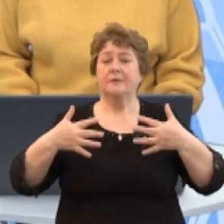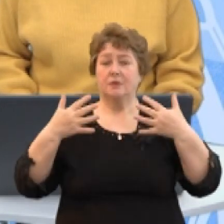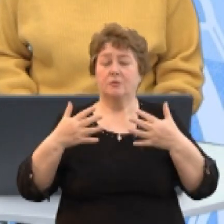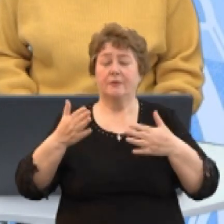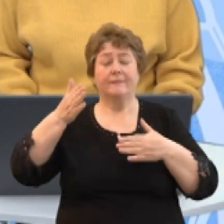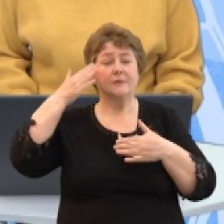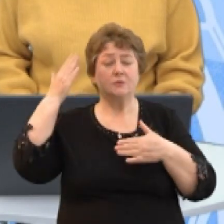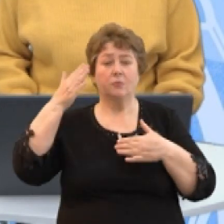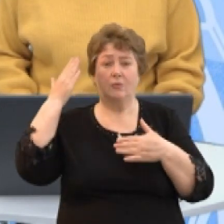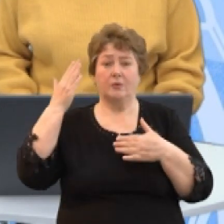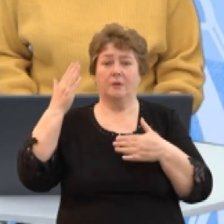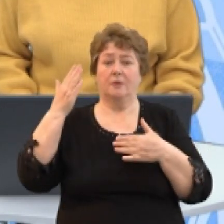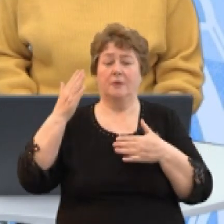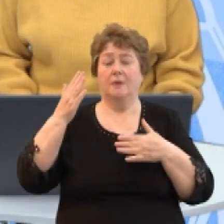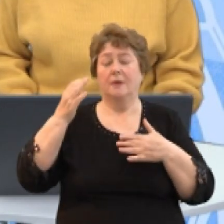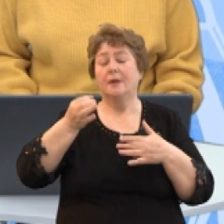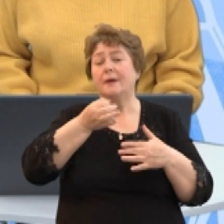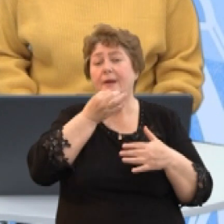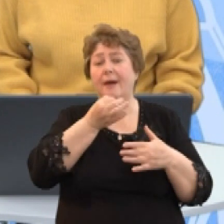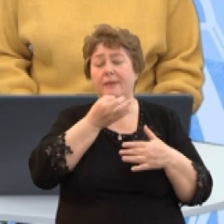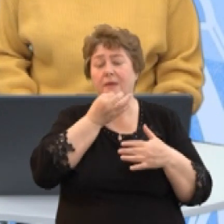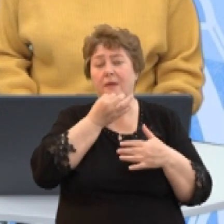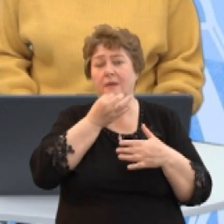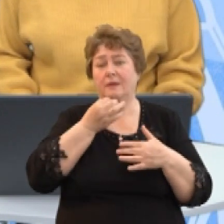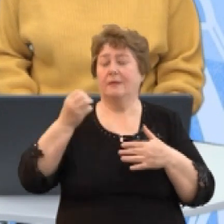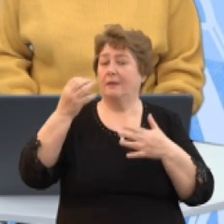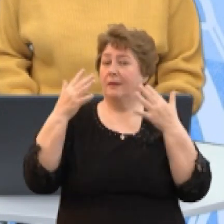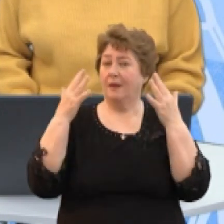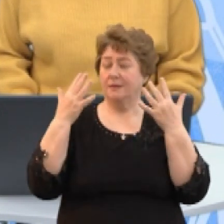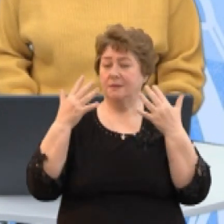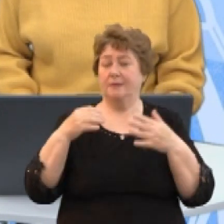веселых ранние ясны